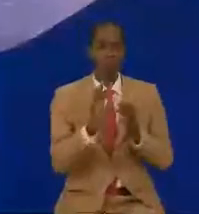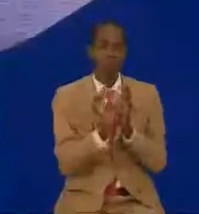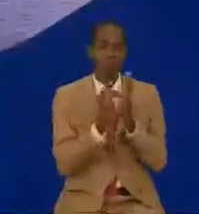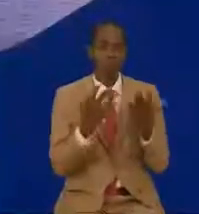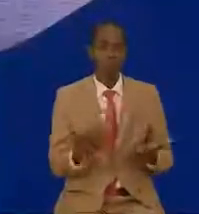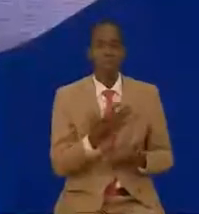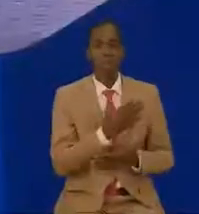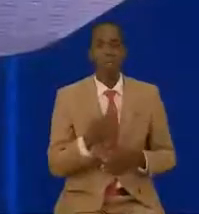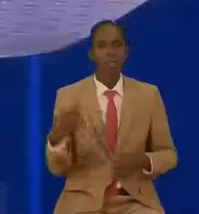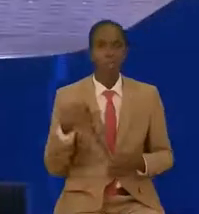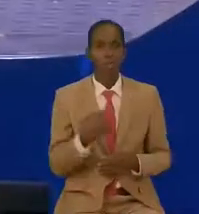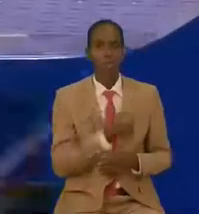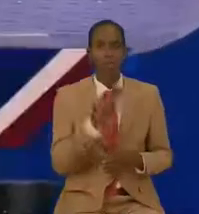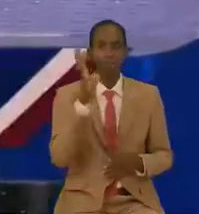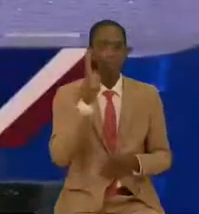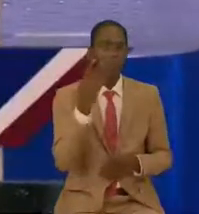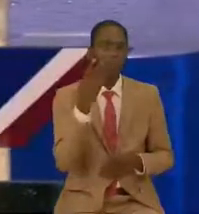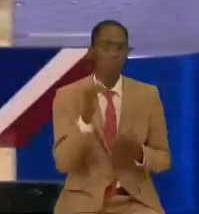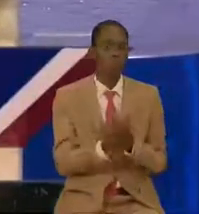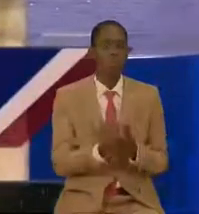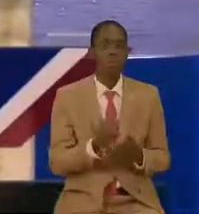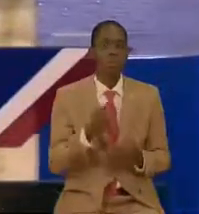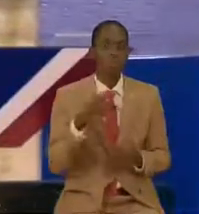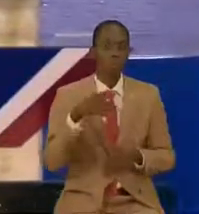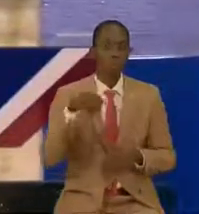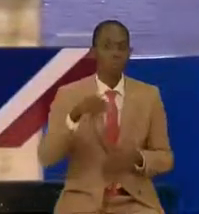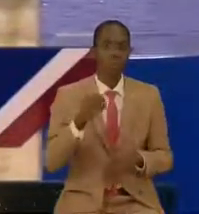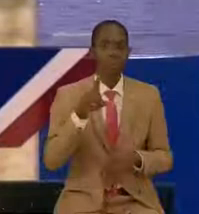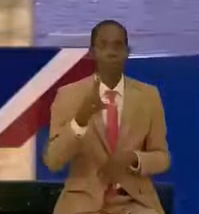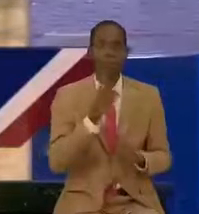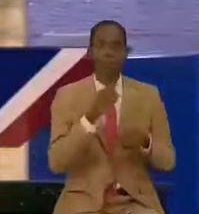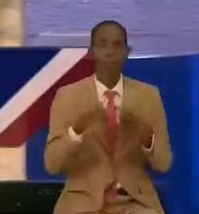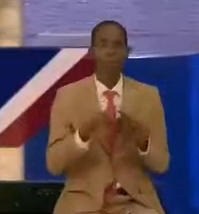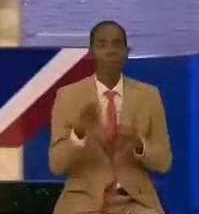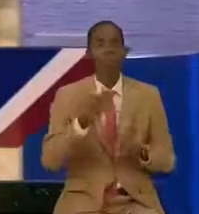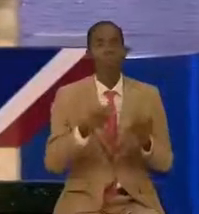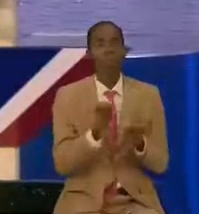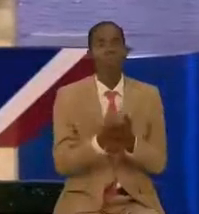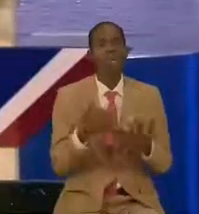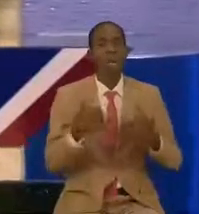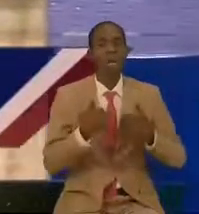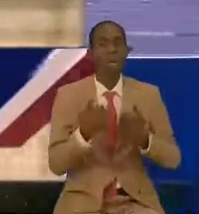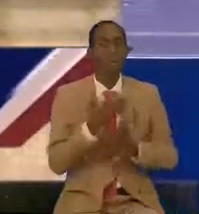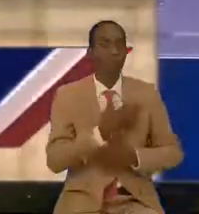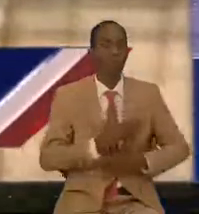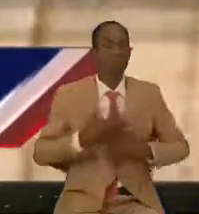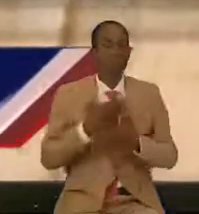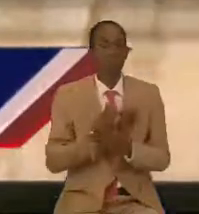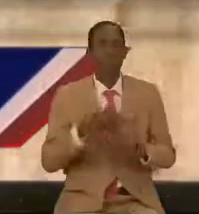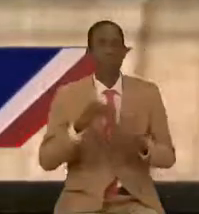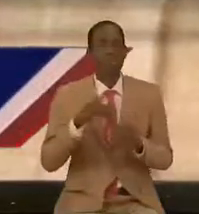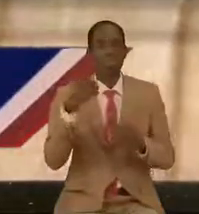d'étude. Et vous allez voir que l'apôtre a parlé de ceux qui se glorifient dans la chair. Ils